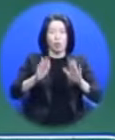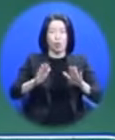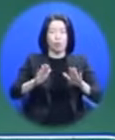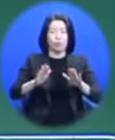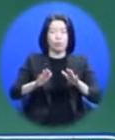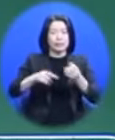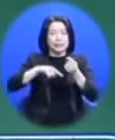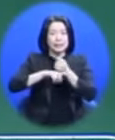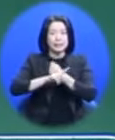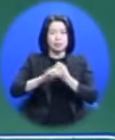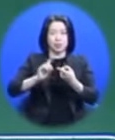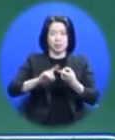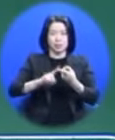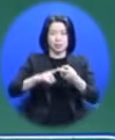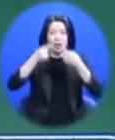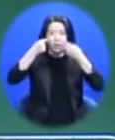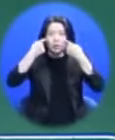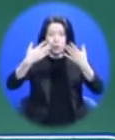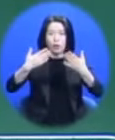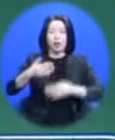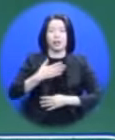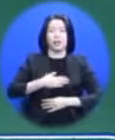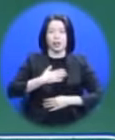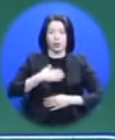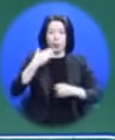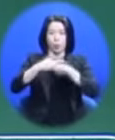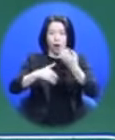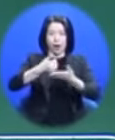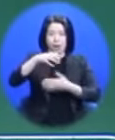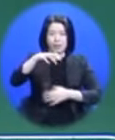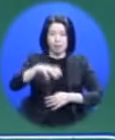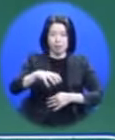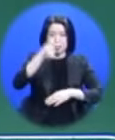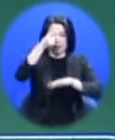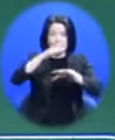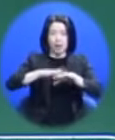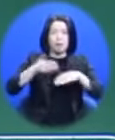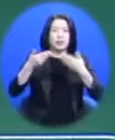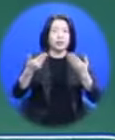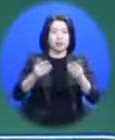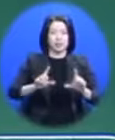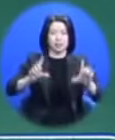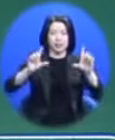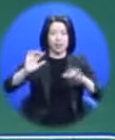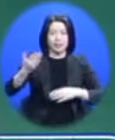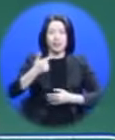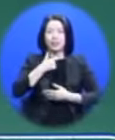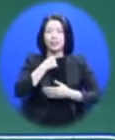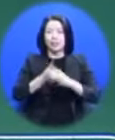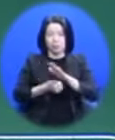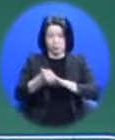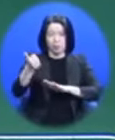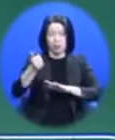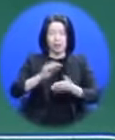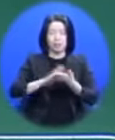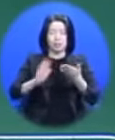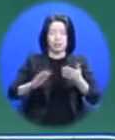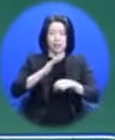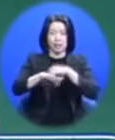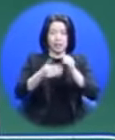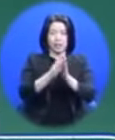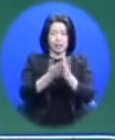맥주감사주일의 의미를 정확하게 알고 하나님 앞에 예배드리는 날이 되기를 소망합니다. 성경에